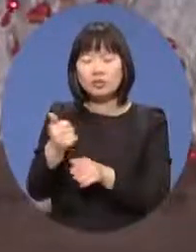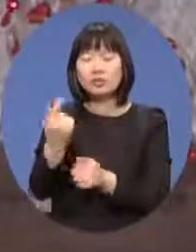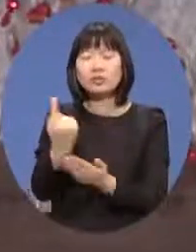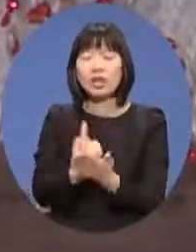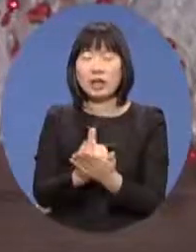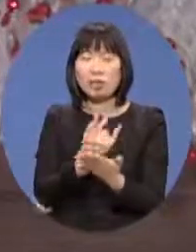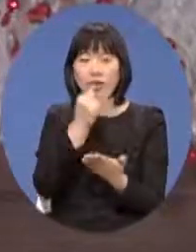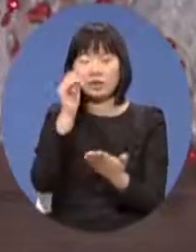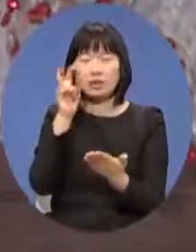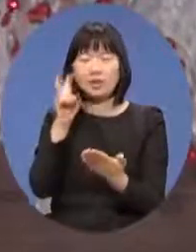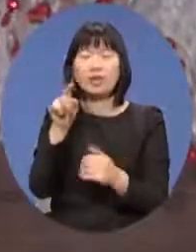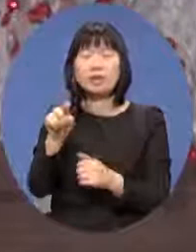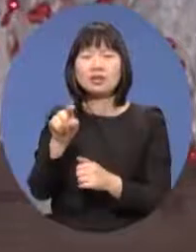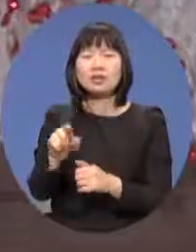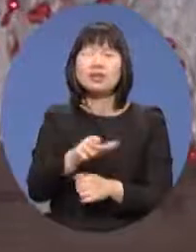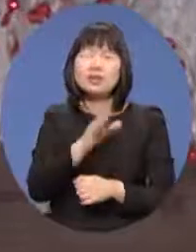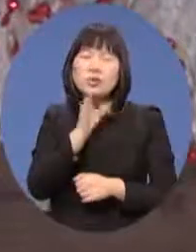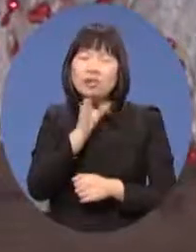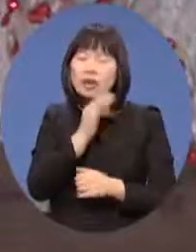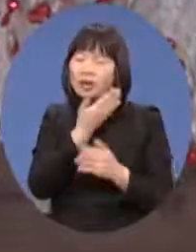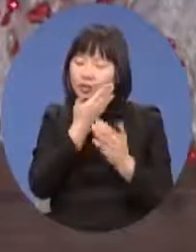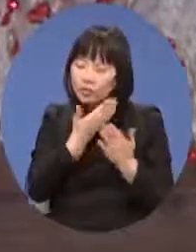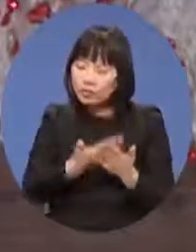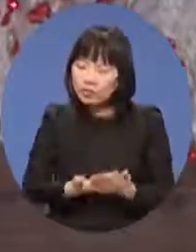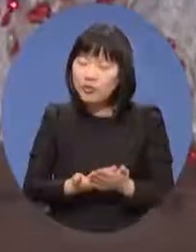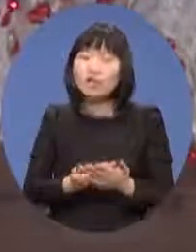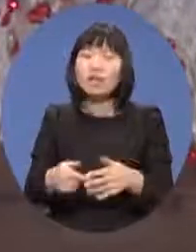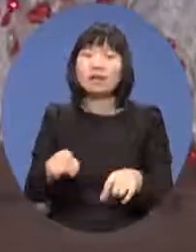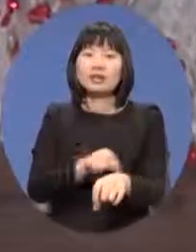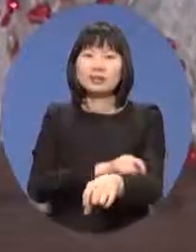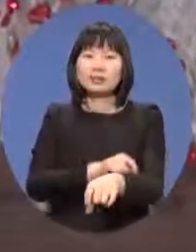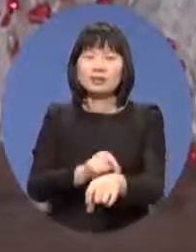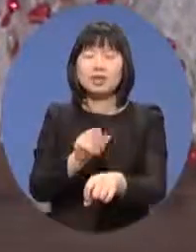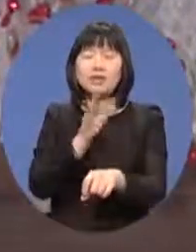거예요. 너는 정말 소중하고